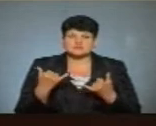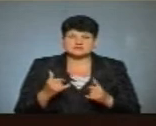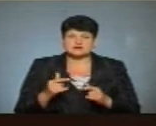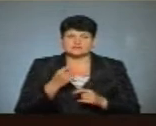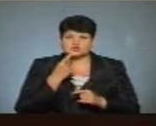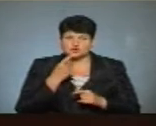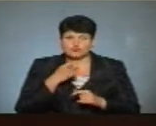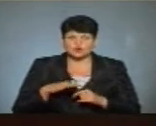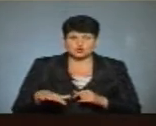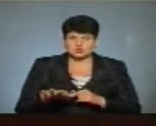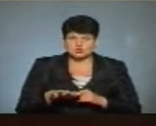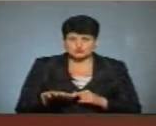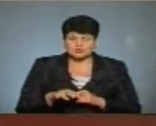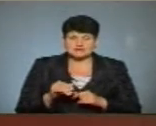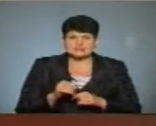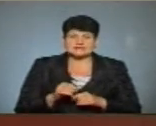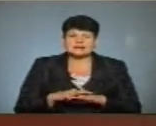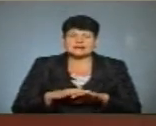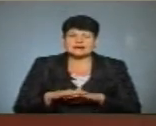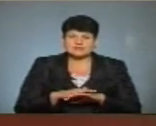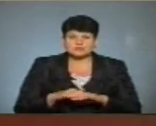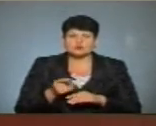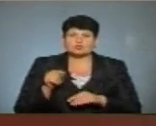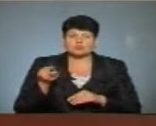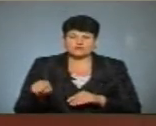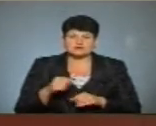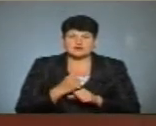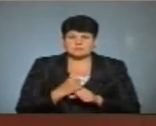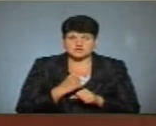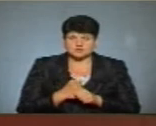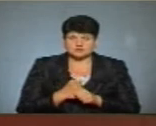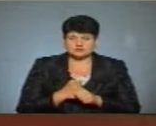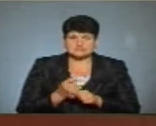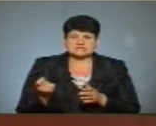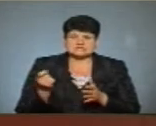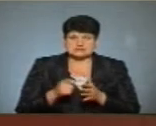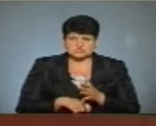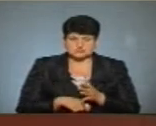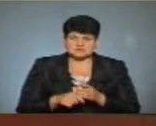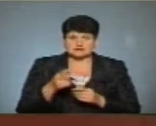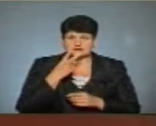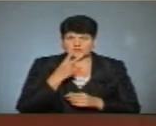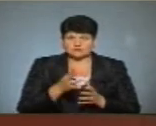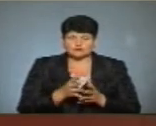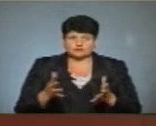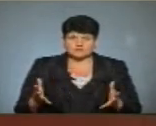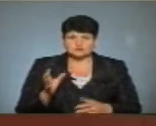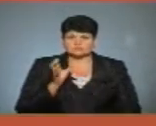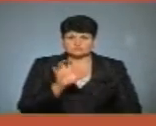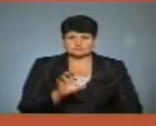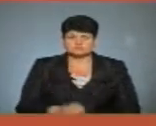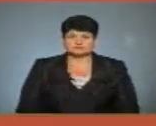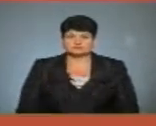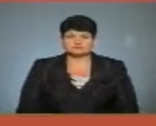у червоній зоні і стихійний ринок, на якому вона працює, зачинено. Дивимося більше у коментарі.